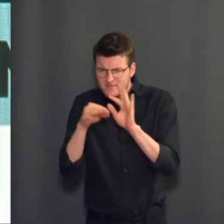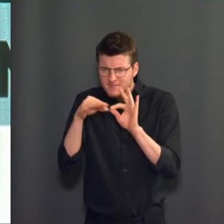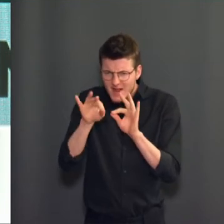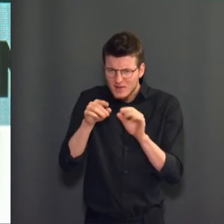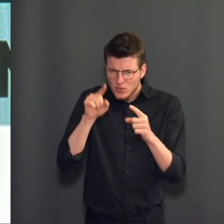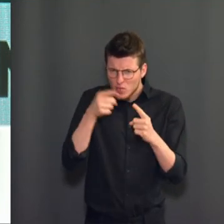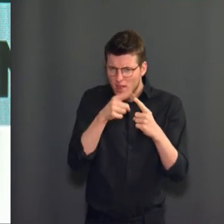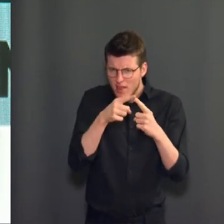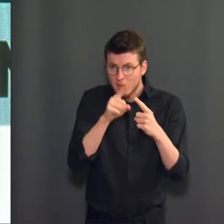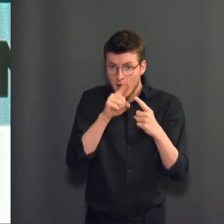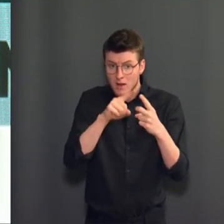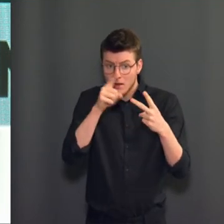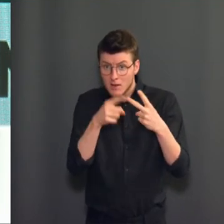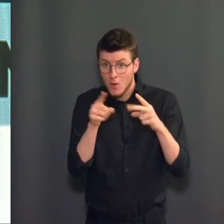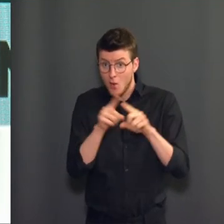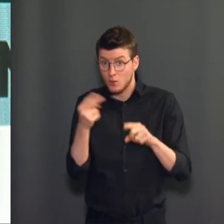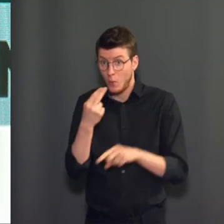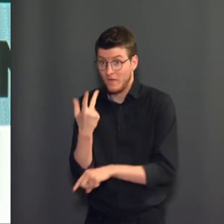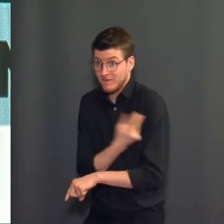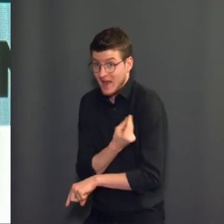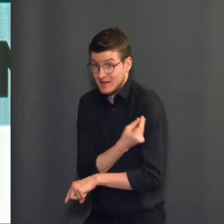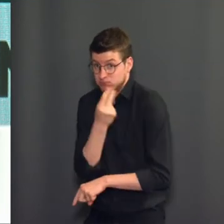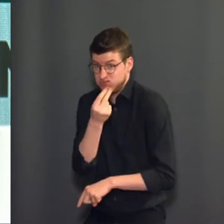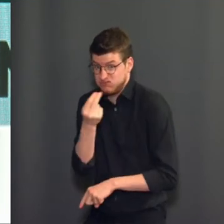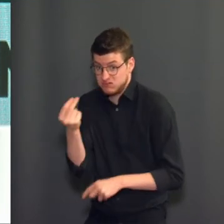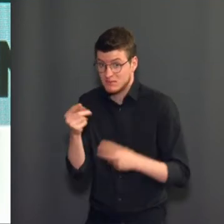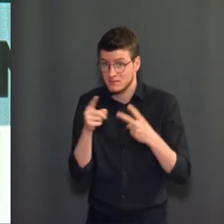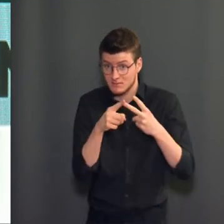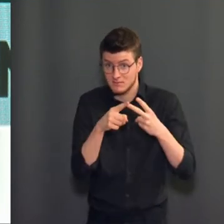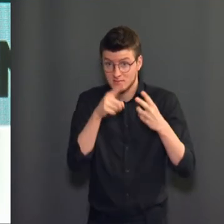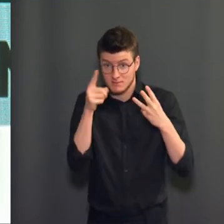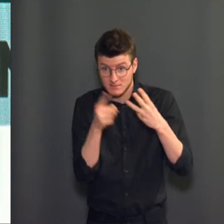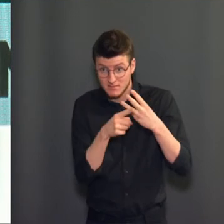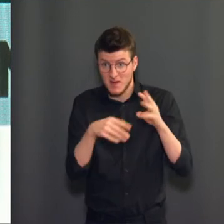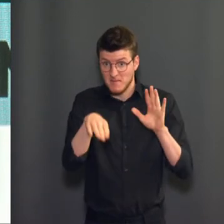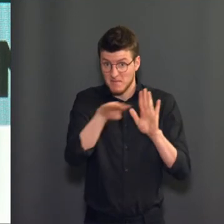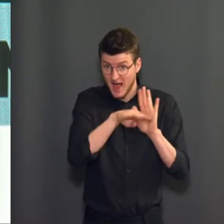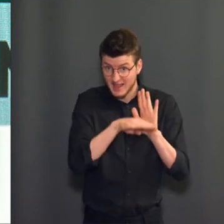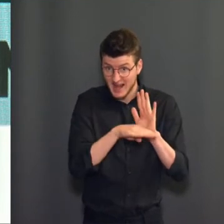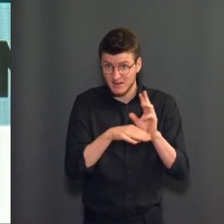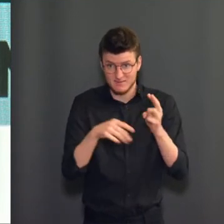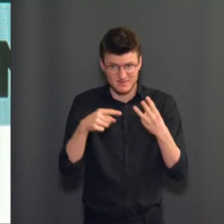voorzorgsmaatregelen een essentiële sleutel om het coronavirus te verslaan.